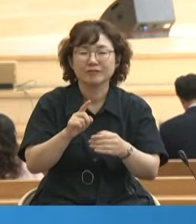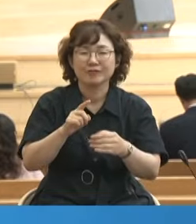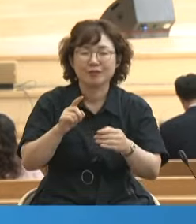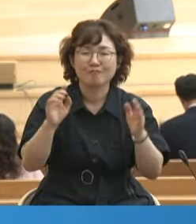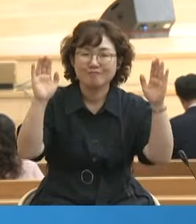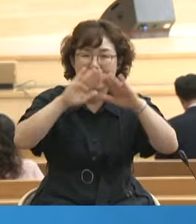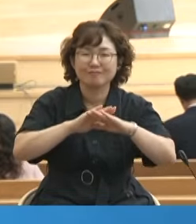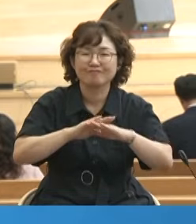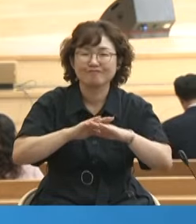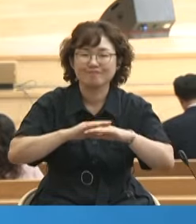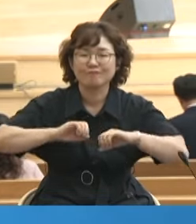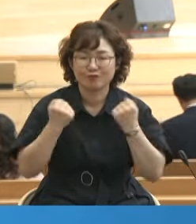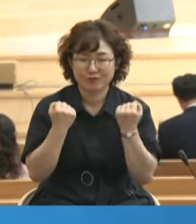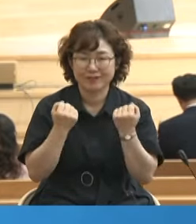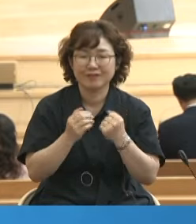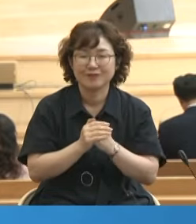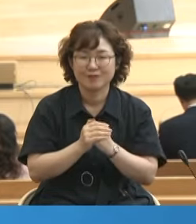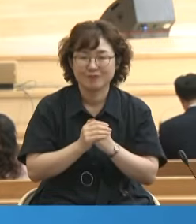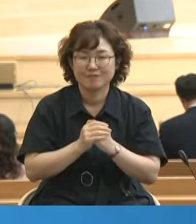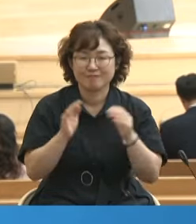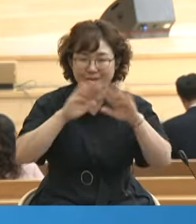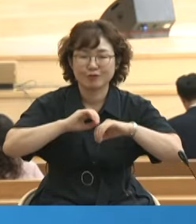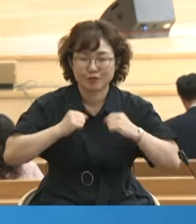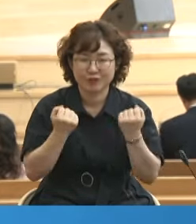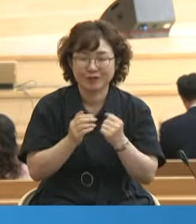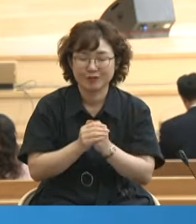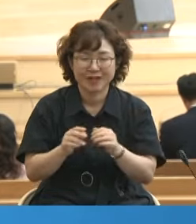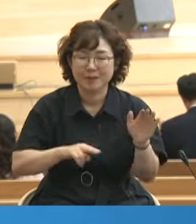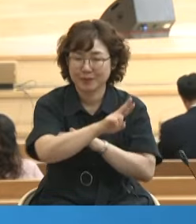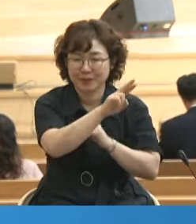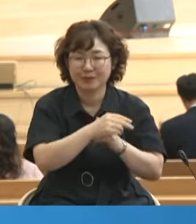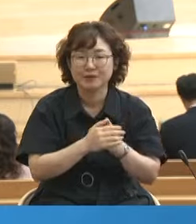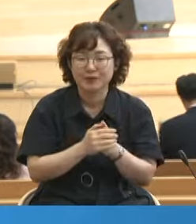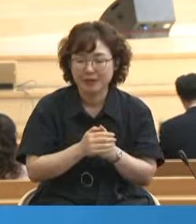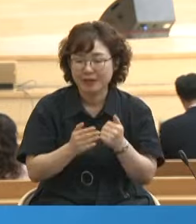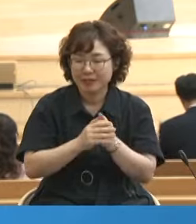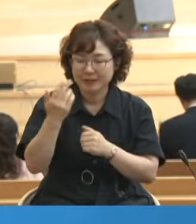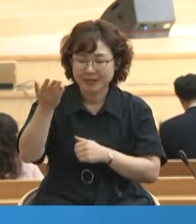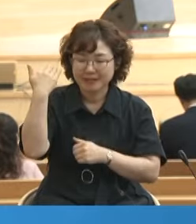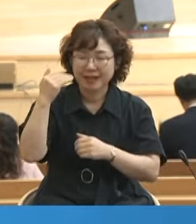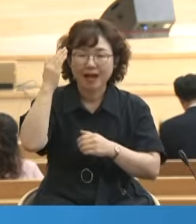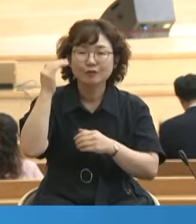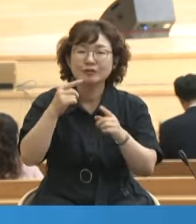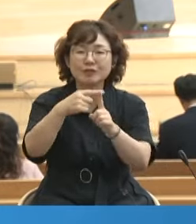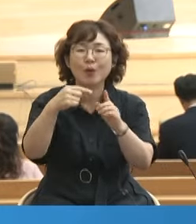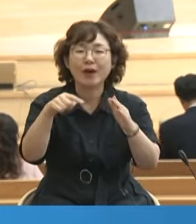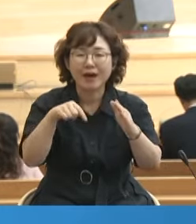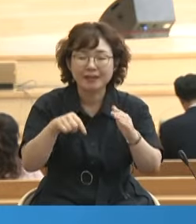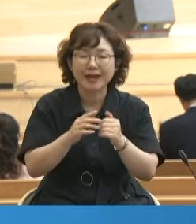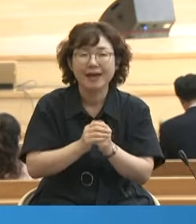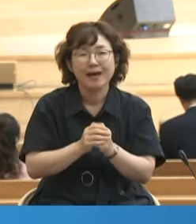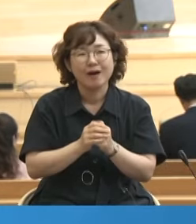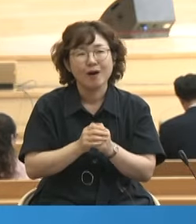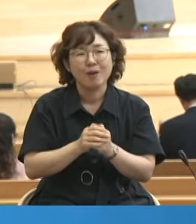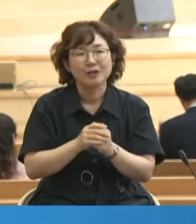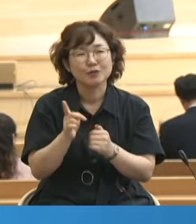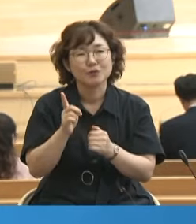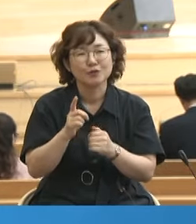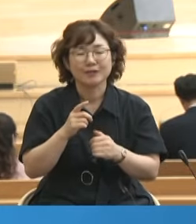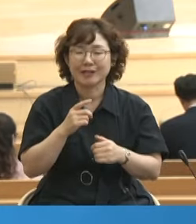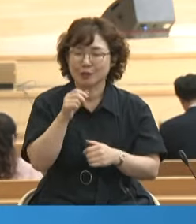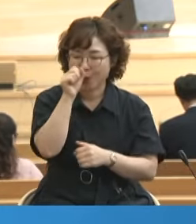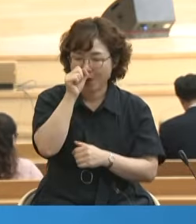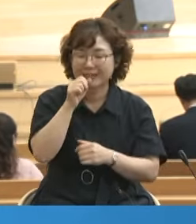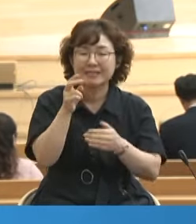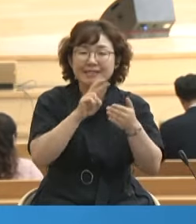거예요. 달아나버리는 거예요. 그래서 여러분 과거에 한국교회 성도님들이 즐겨 부르던 찬송 가운데